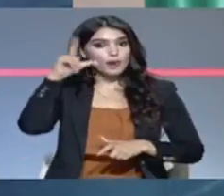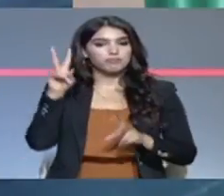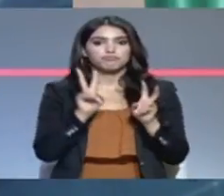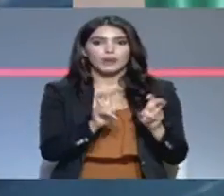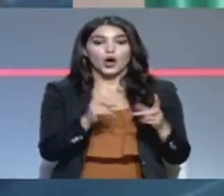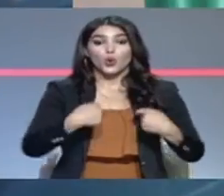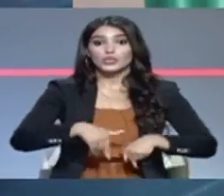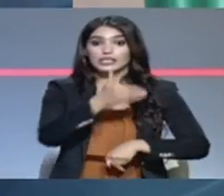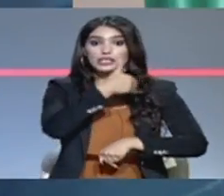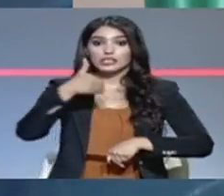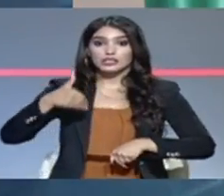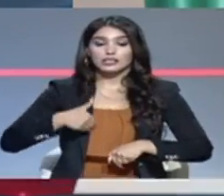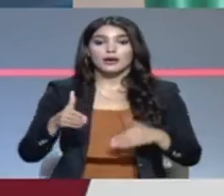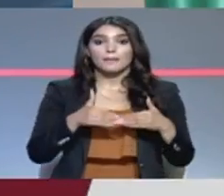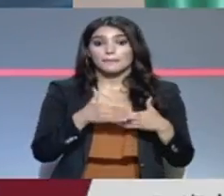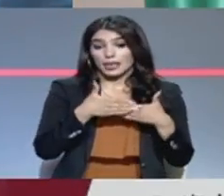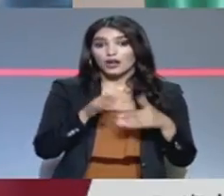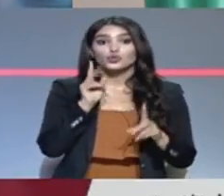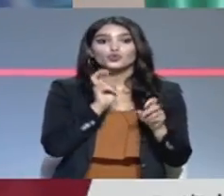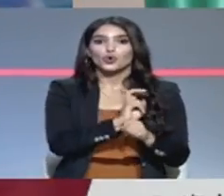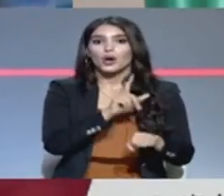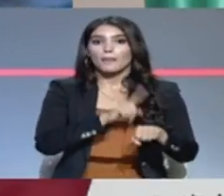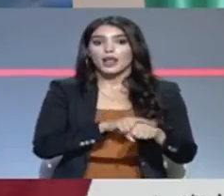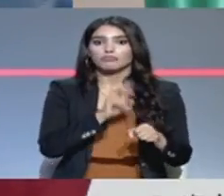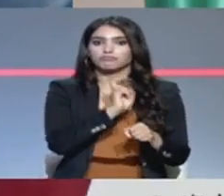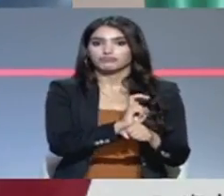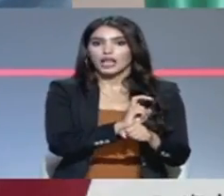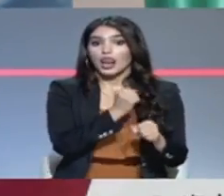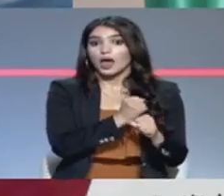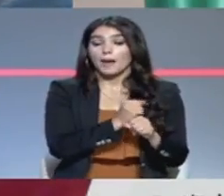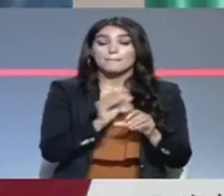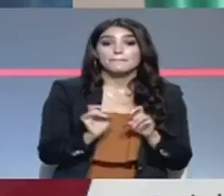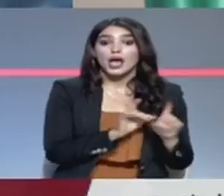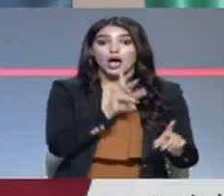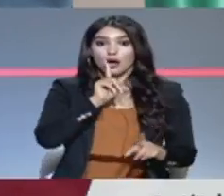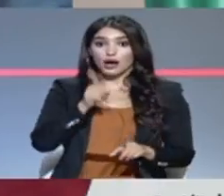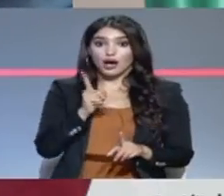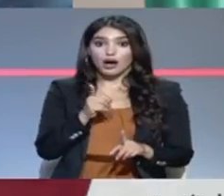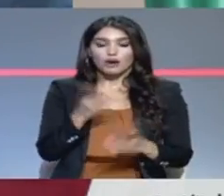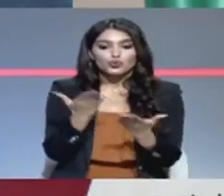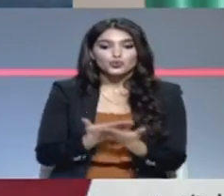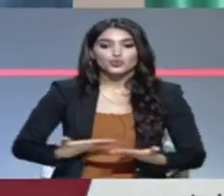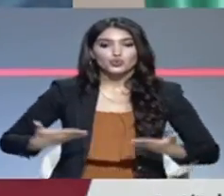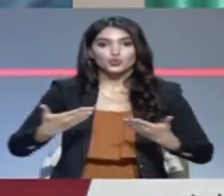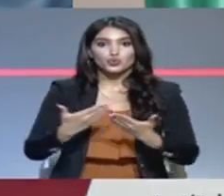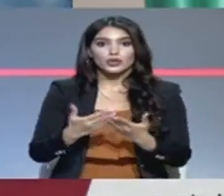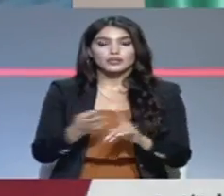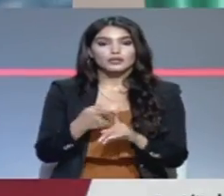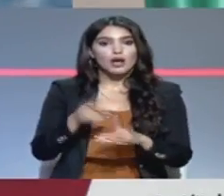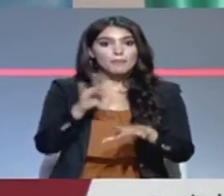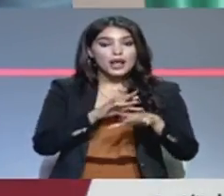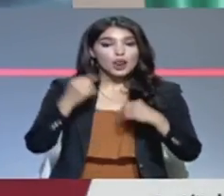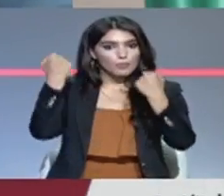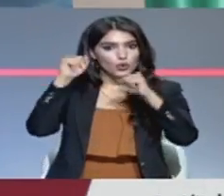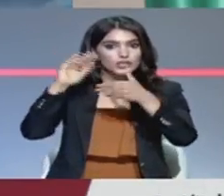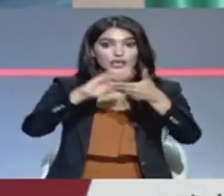وزير الداخلية فتحي باشاغا مؤقتا عن العمل على خلفية ما قال إنها أحداث وقعت خلال مظاهرات